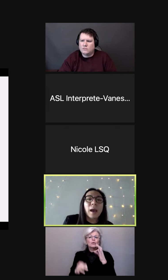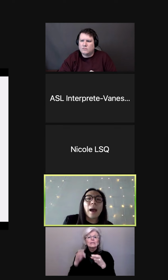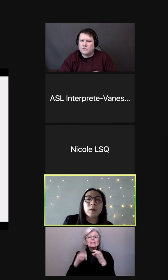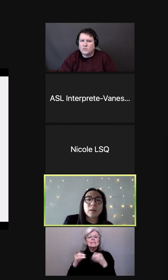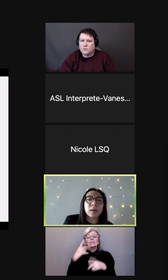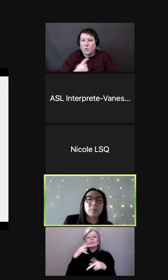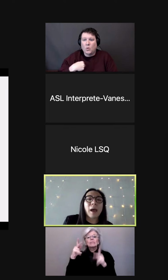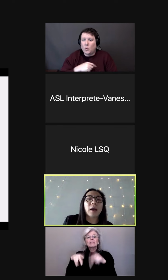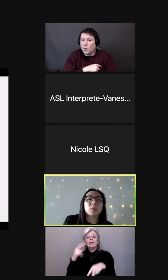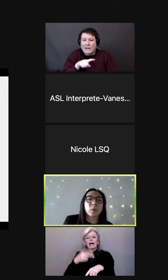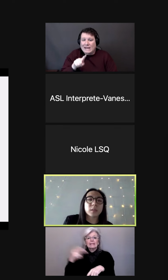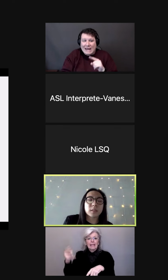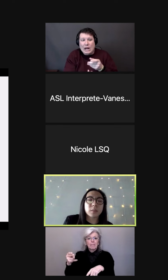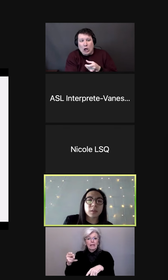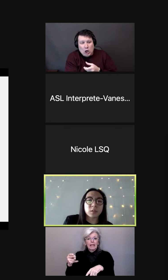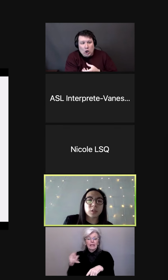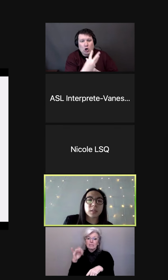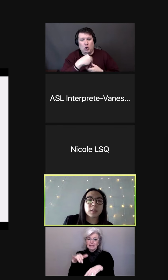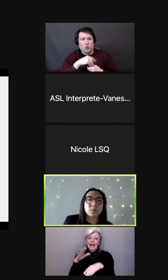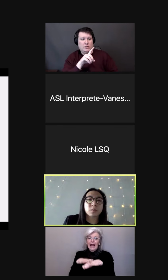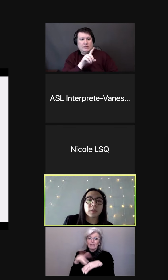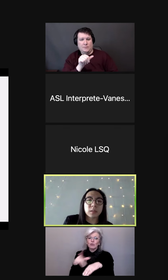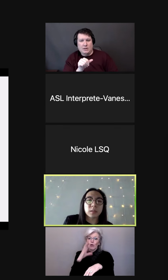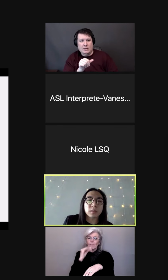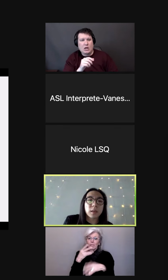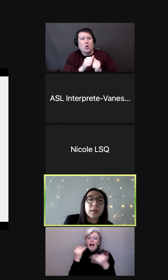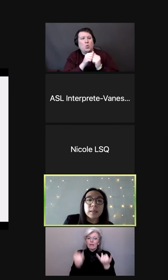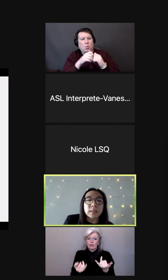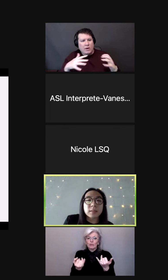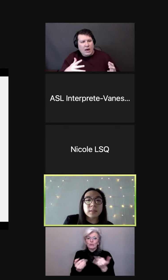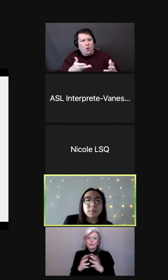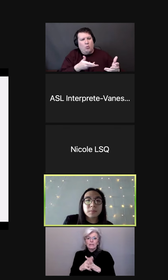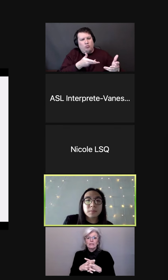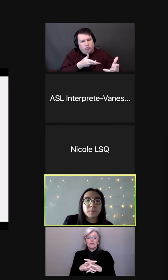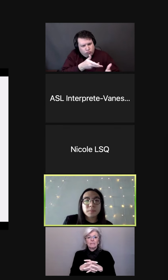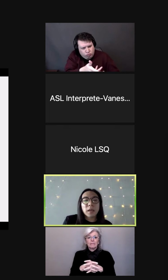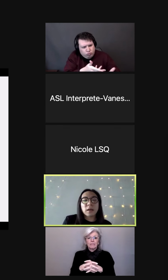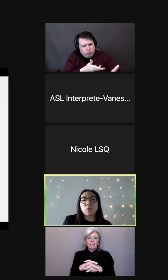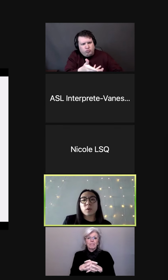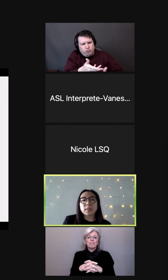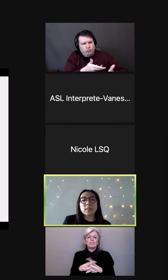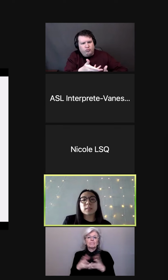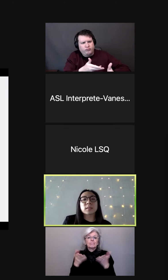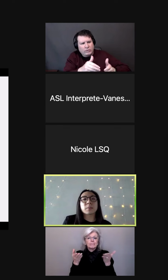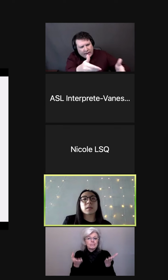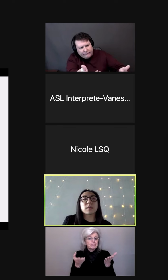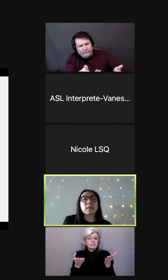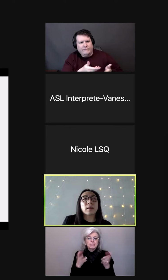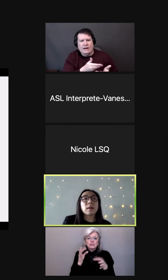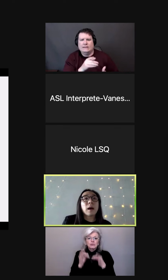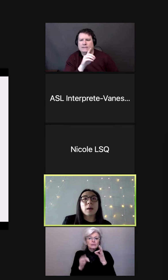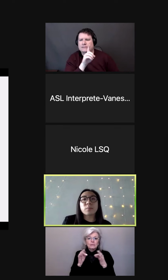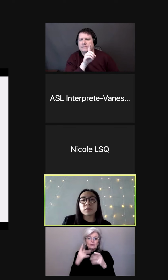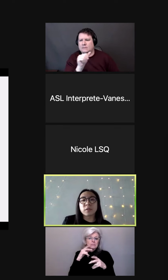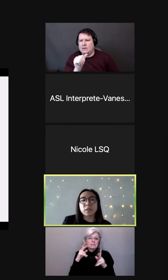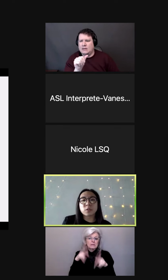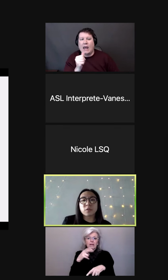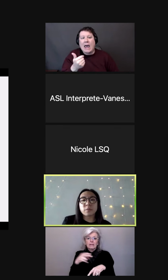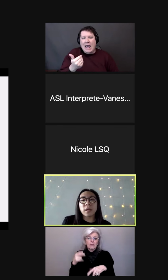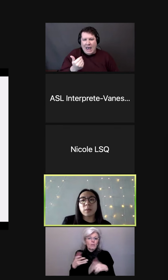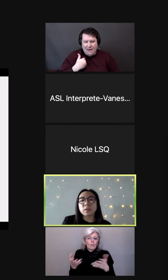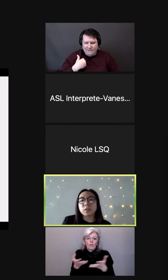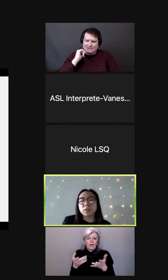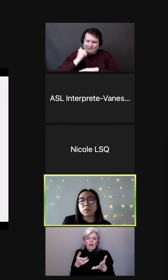handicapées et c'est de cela dont nous parlerons aujourd'hui. Donc, qu'est-ce que la justice pour les personnes handicapées?